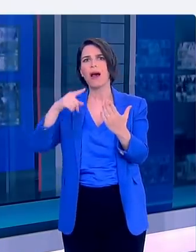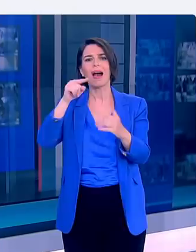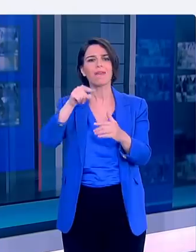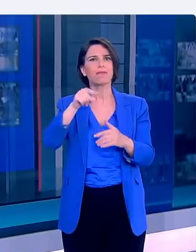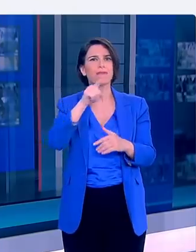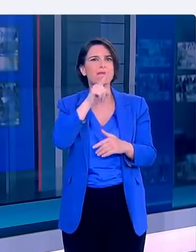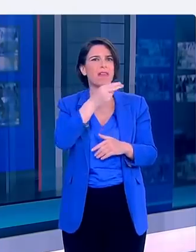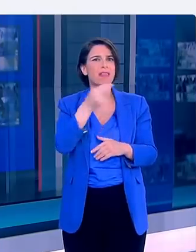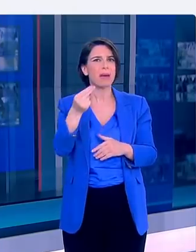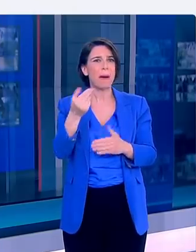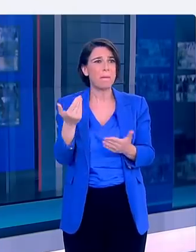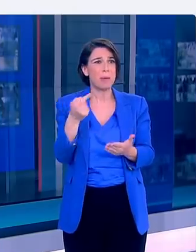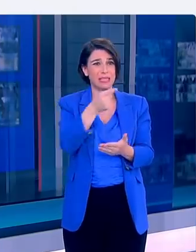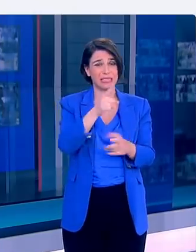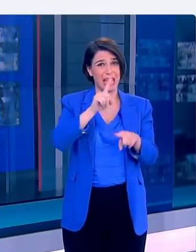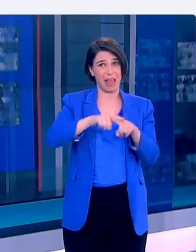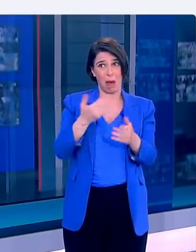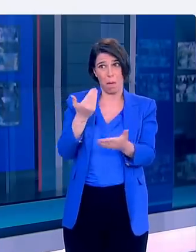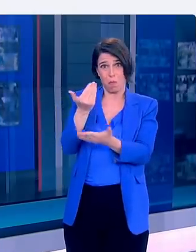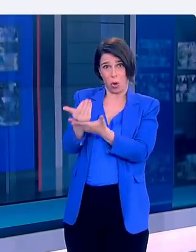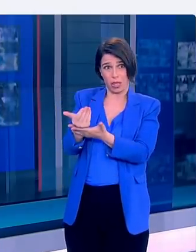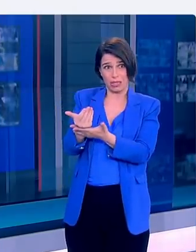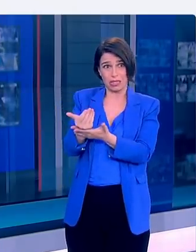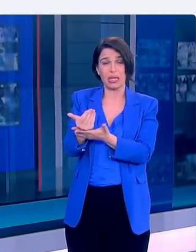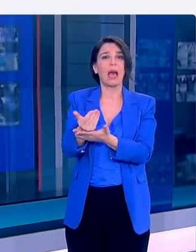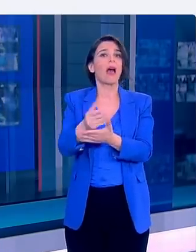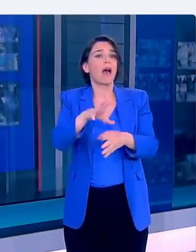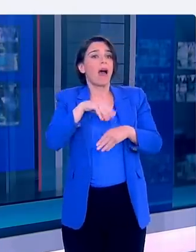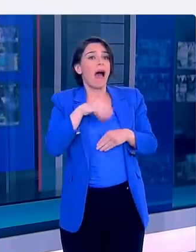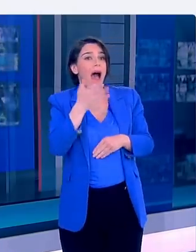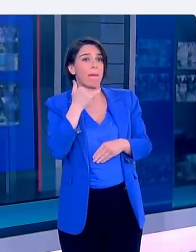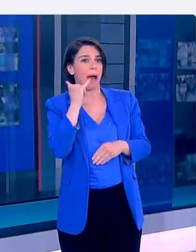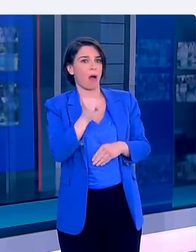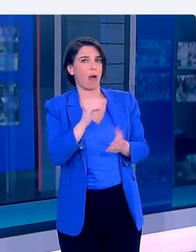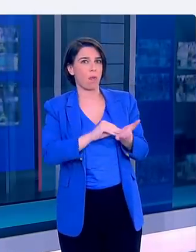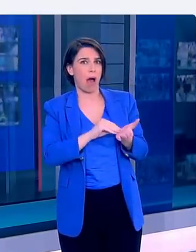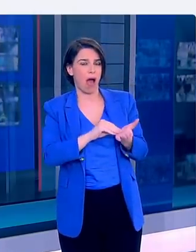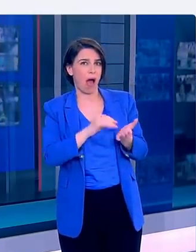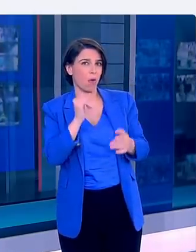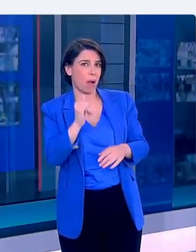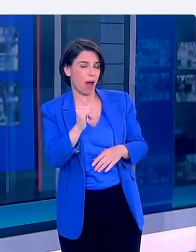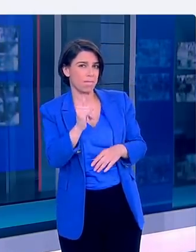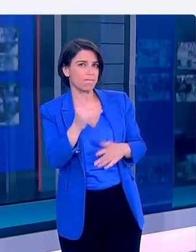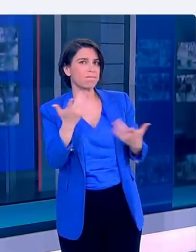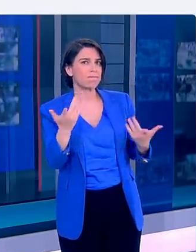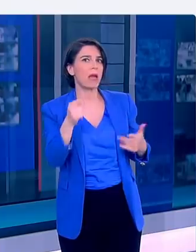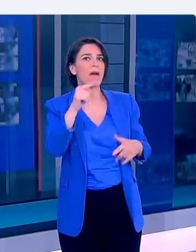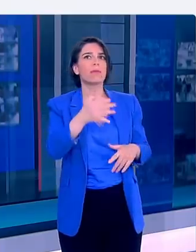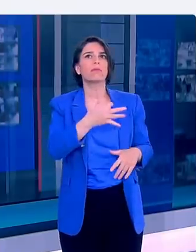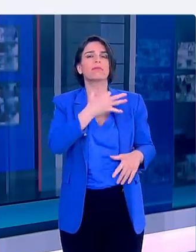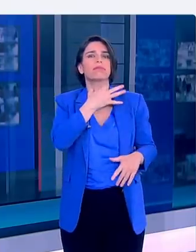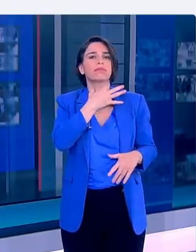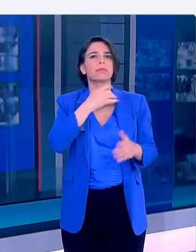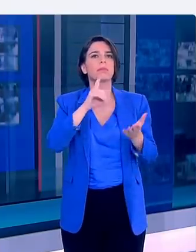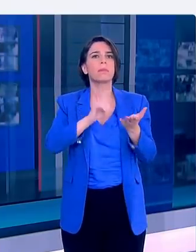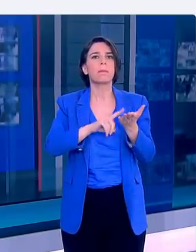επιτευχθεί η πρόοδος που πιθανώς να επιθυμούσαμε στην κατεύθυνση αυτή. Και εσείς έχετε πει πολλές φορές πως είναι επίγουσας ανάγκης